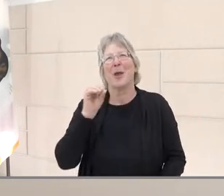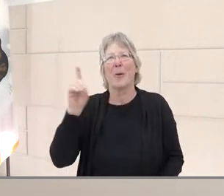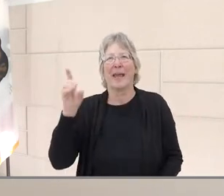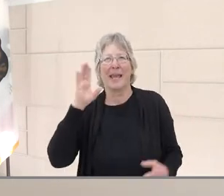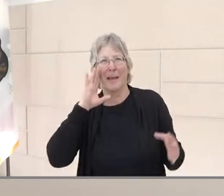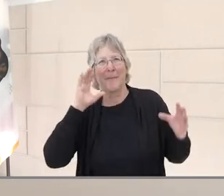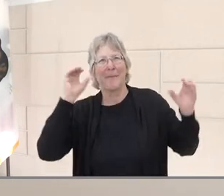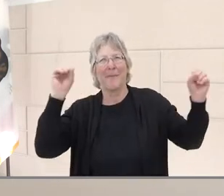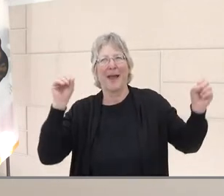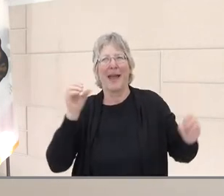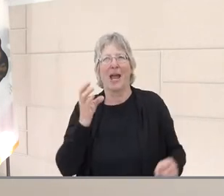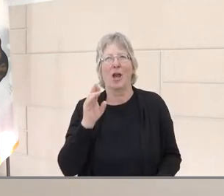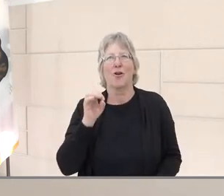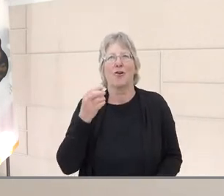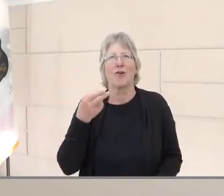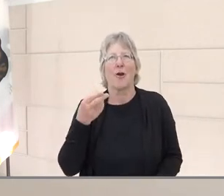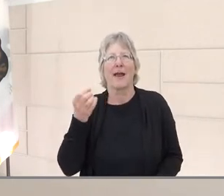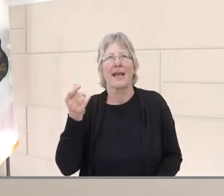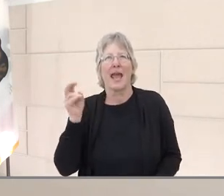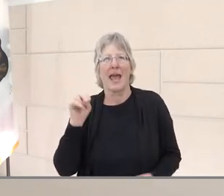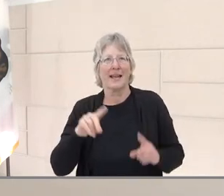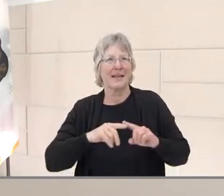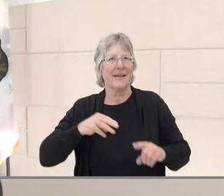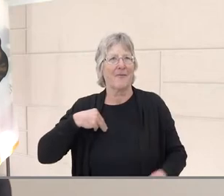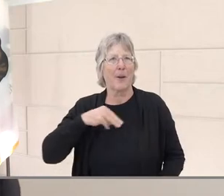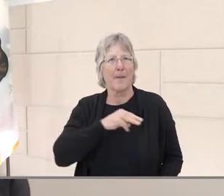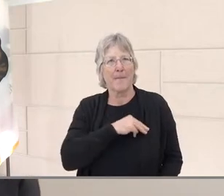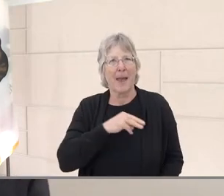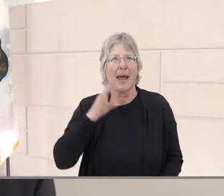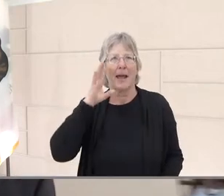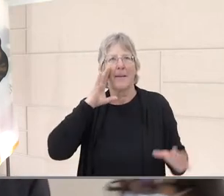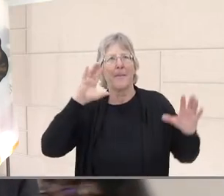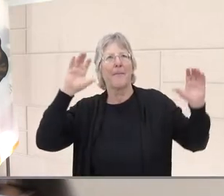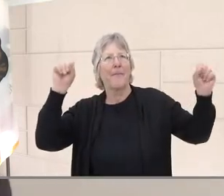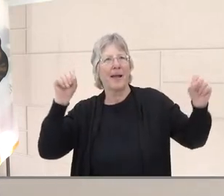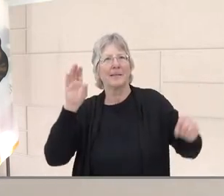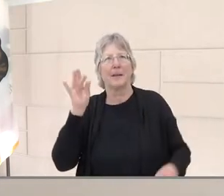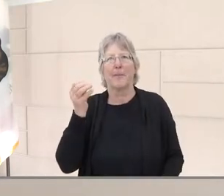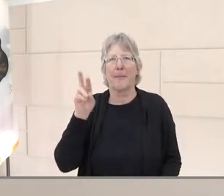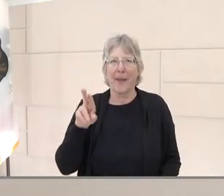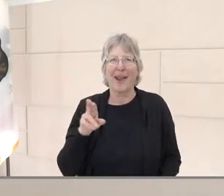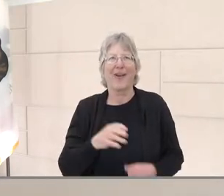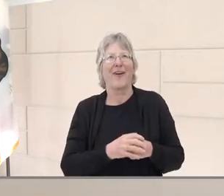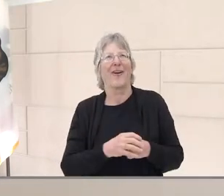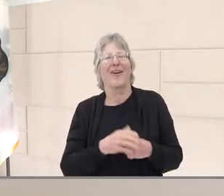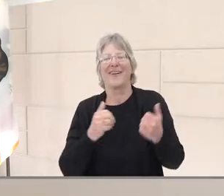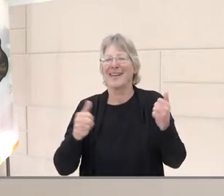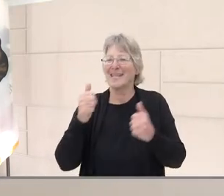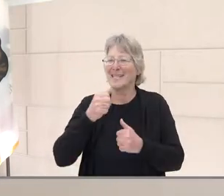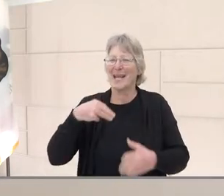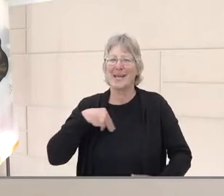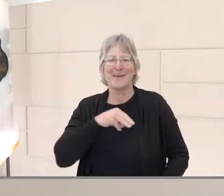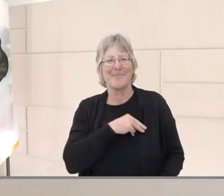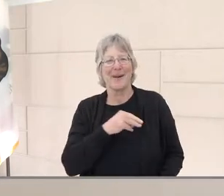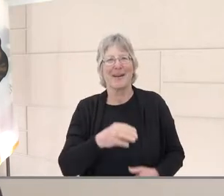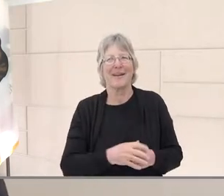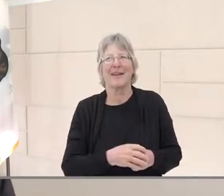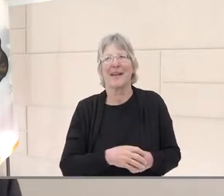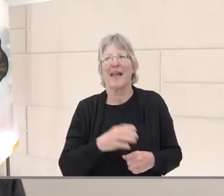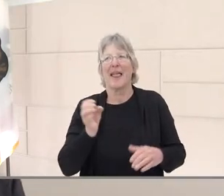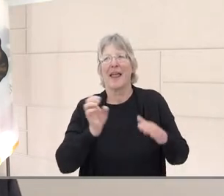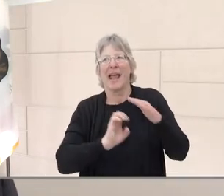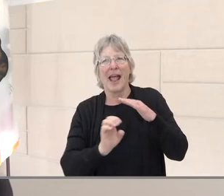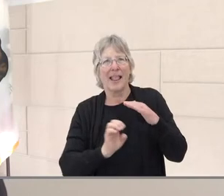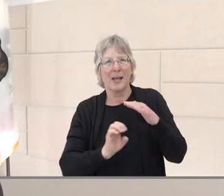គណៈនាយកគណៈកម្មការទាំងអស់គ្នានិងសមាជិកហើយនិងលោកអគ្គនាយកសាលារៀននិងបុគ្គលិកសហការ